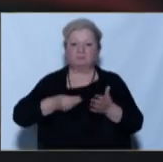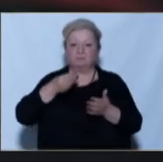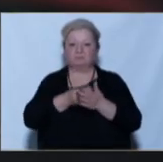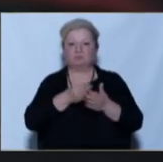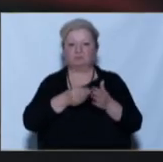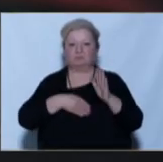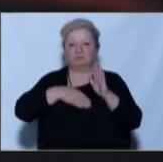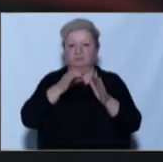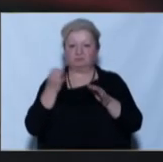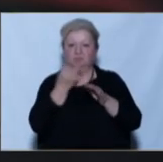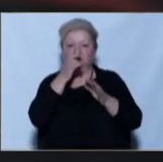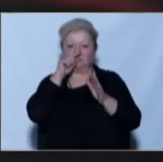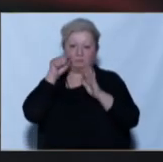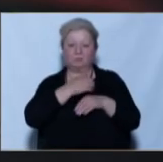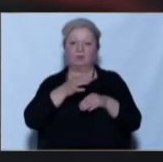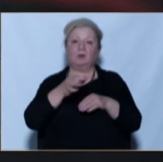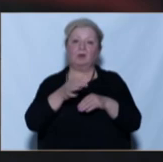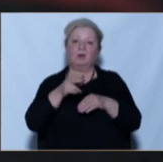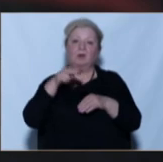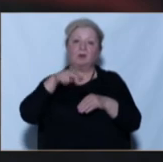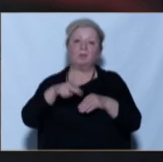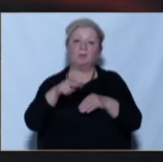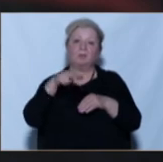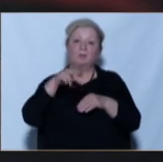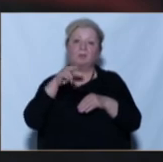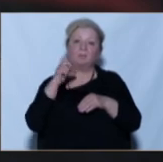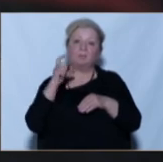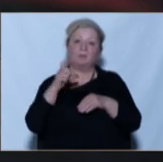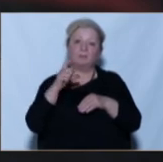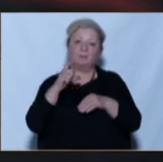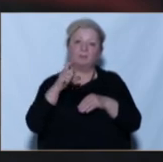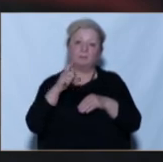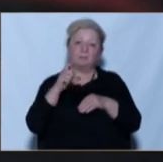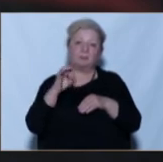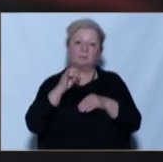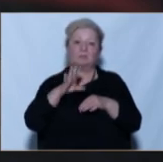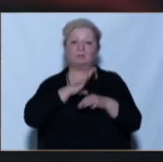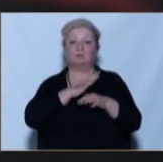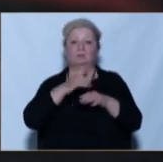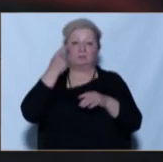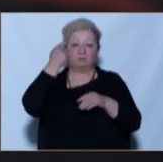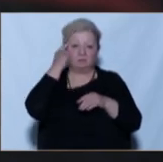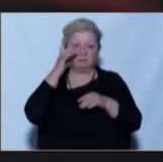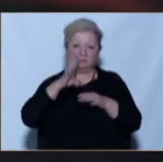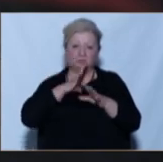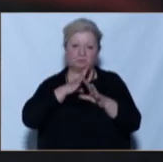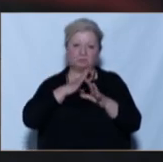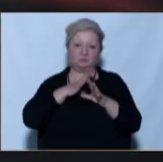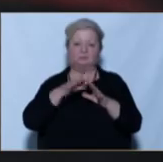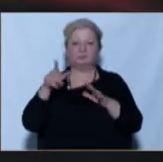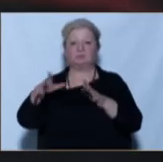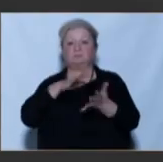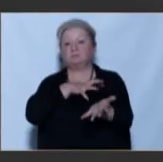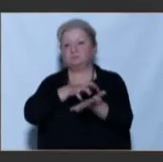შემდეგ რუსეთის იმპერატორმა პავლე პირველმა გადაწყვიტა ქართლ-კახეთის სამეფო გაეუქმებინა და